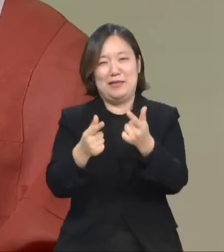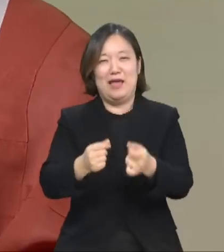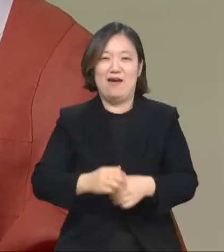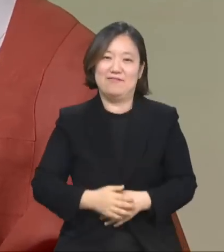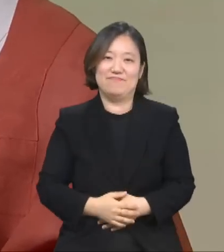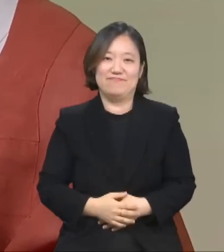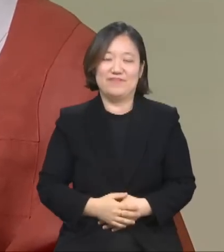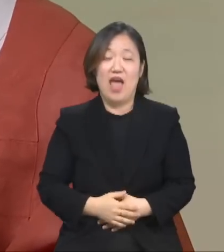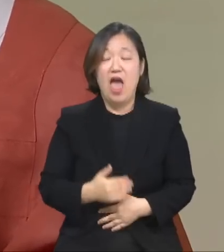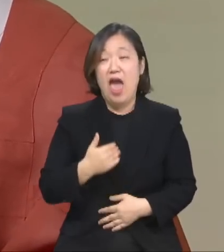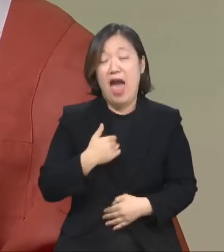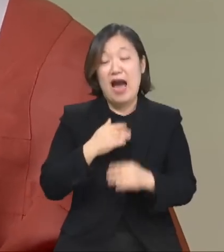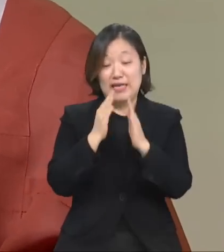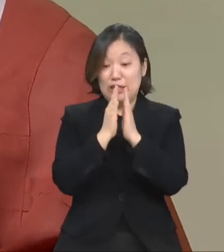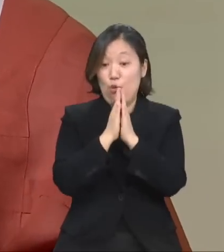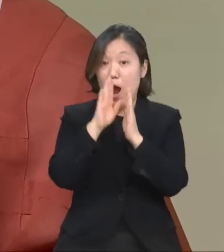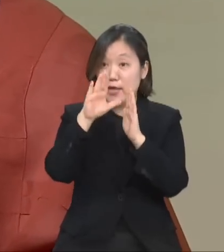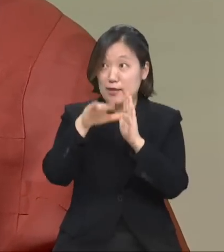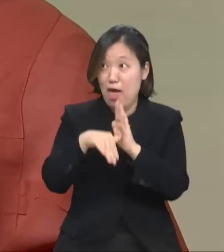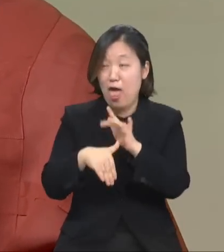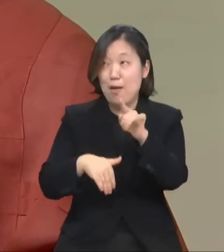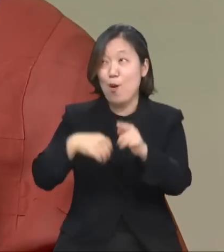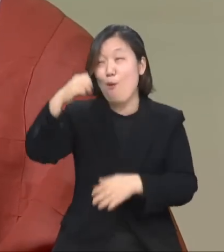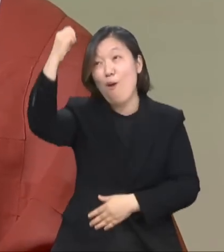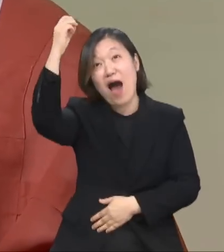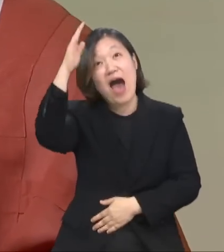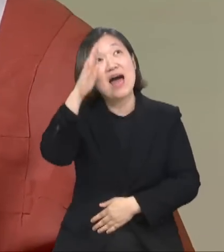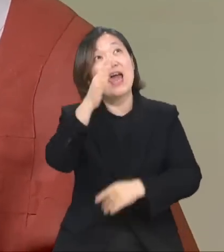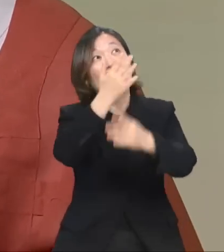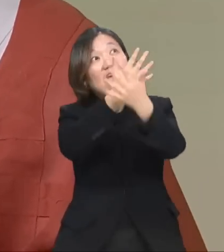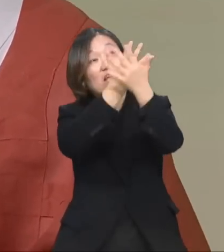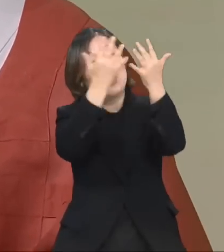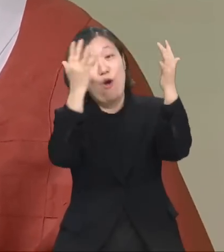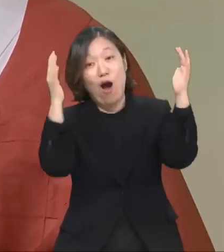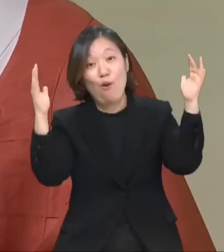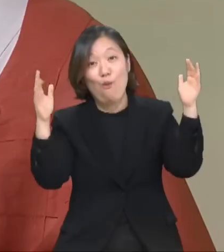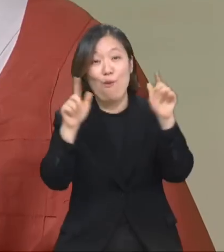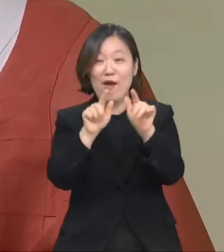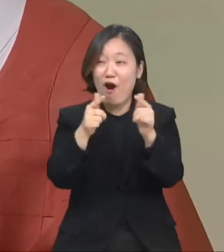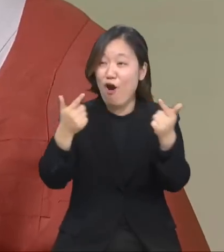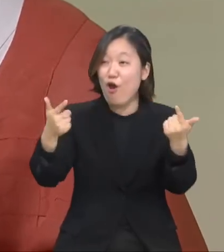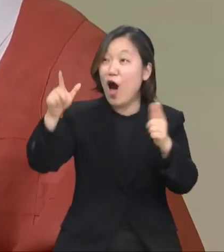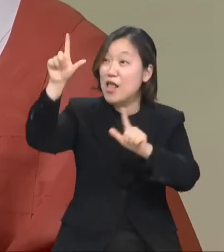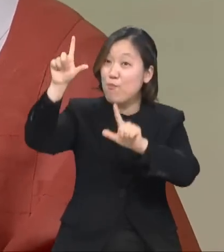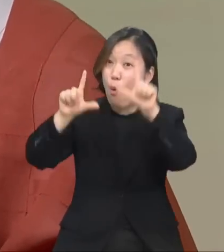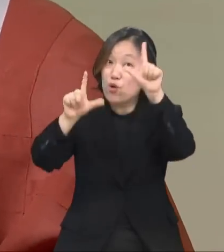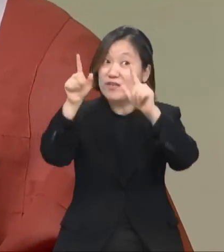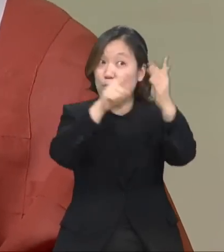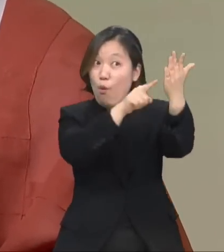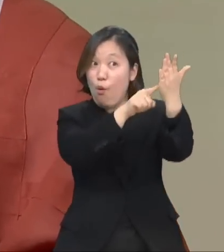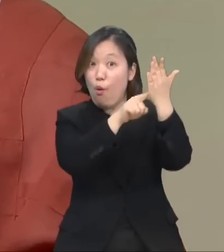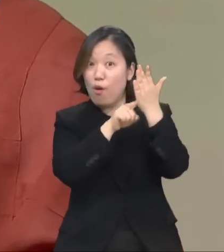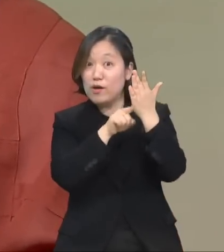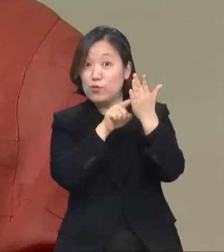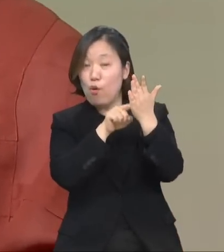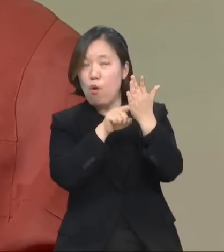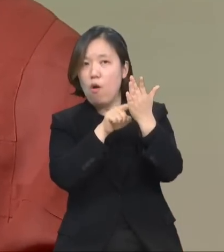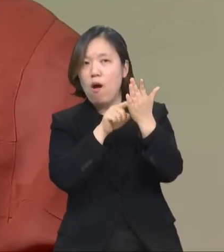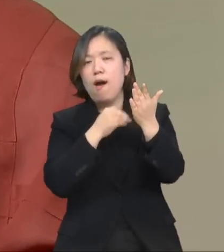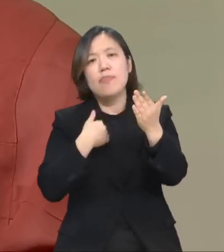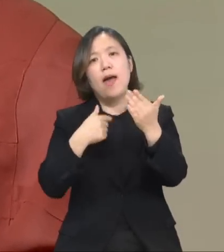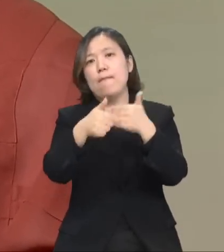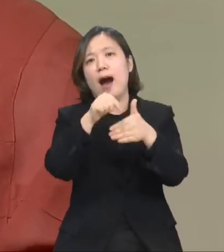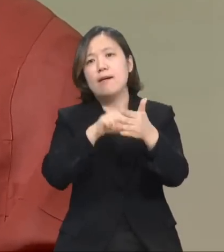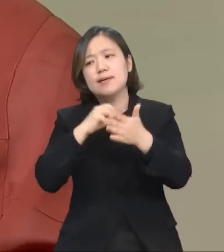기도하면서 눈앞에 뭐 환한 광명 환한 빛 뭐 여러 가지 형상이 나타났다 하더라도 거기에 마음을